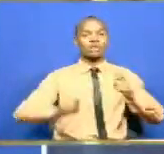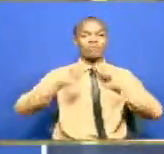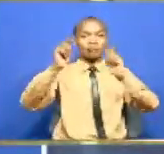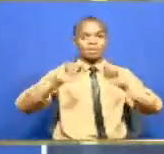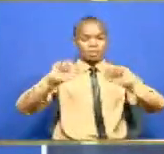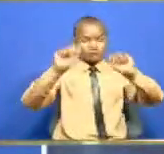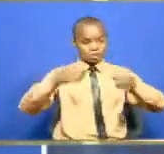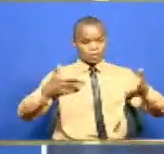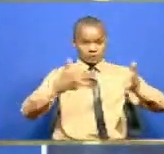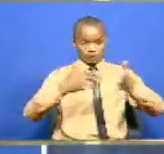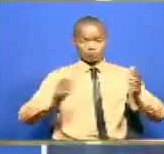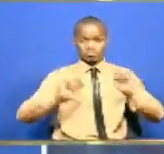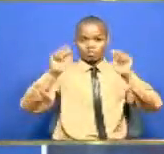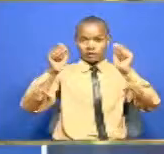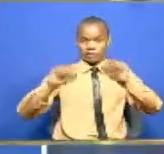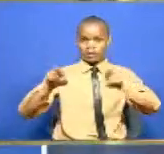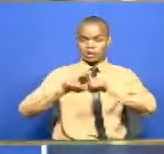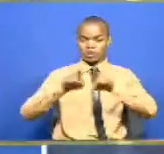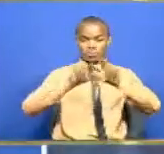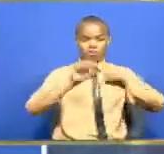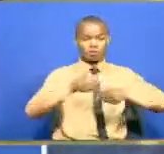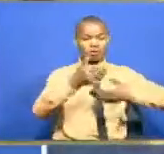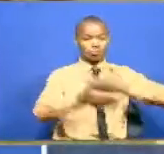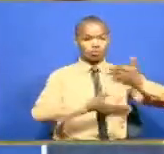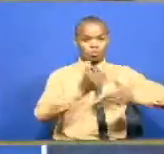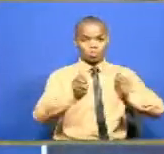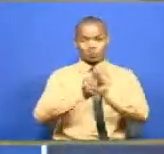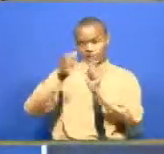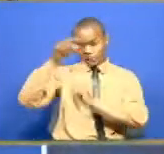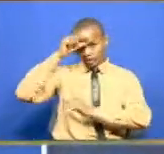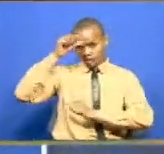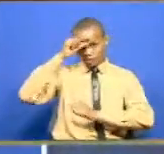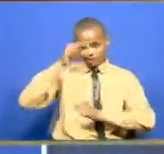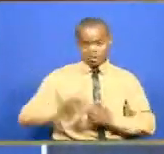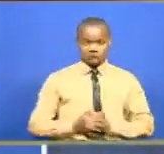kusitisha maandamano na kushauriana na serikali.